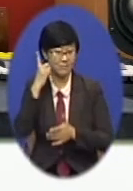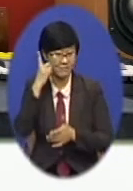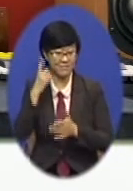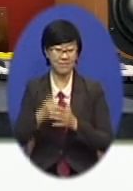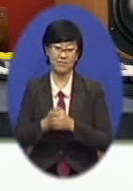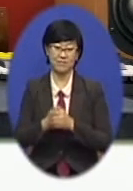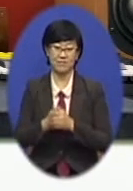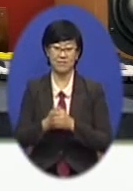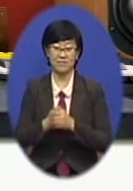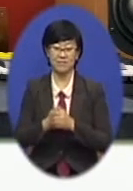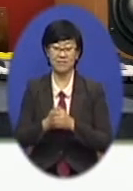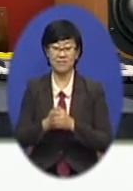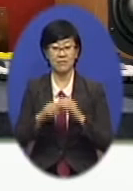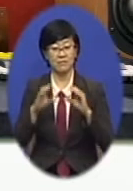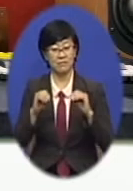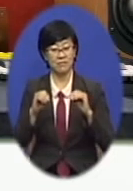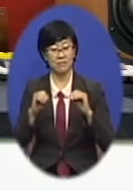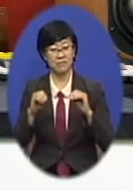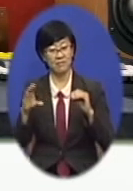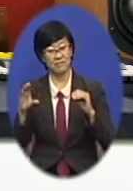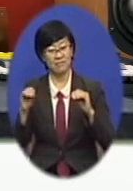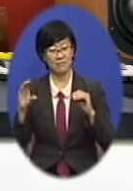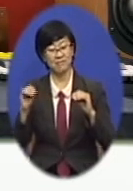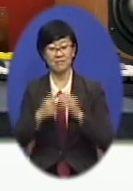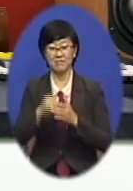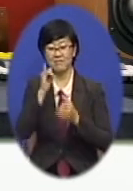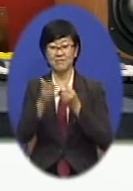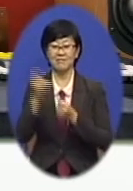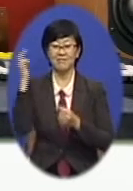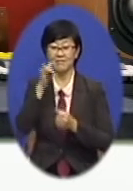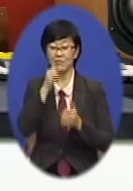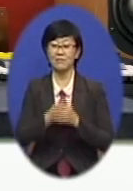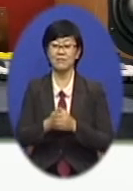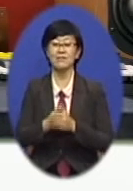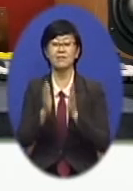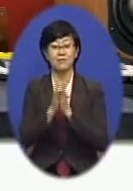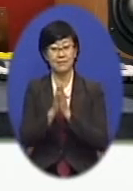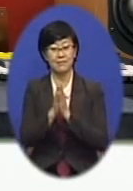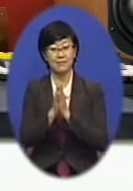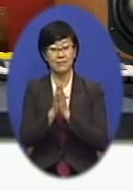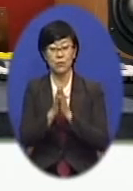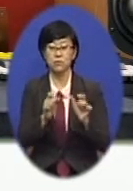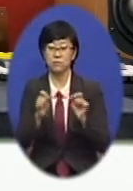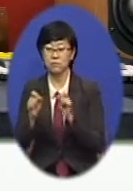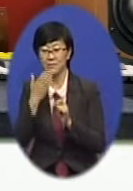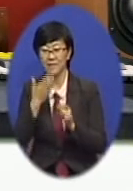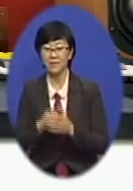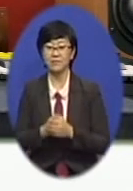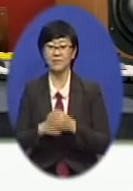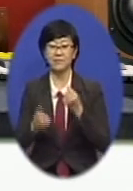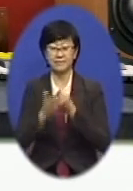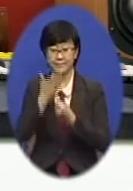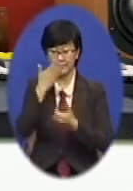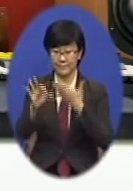휴대폰은 이게 이렇게 끊겼다 붙었다 이런 그 네, 소리가 네. 나올 수 있고 이 박자가 밀려서 나갈 수가 있으니까